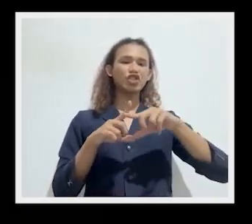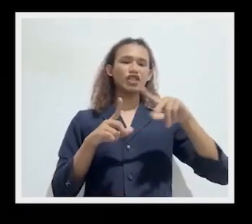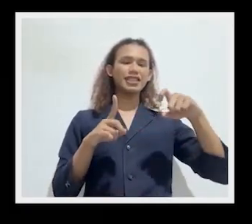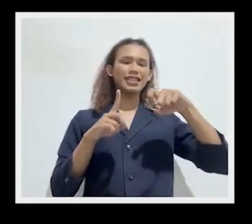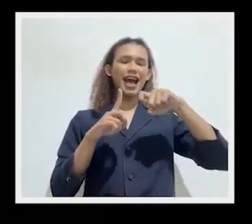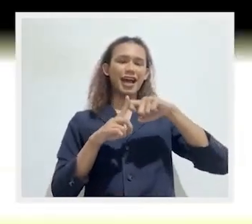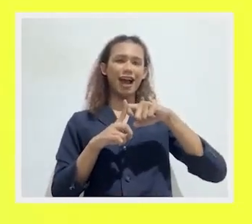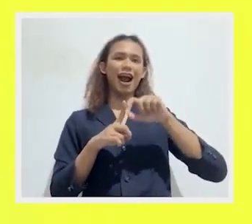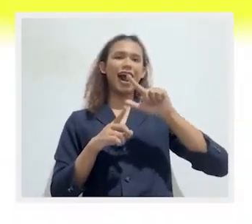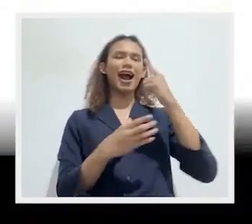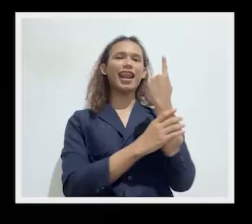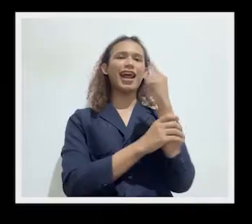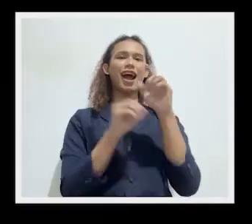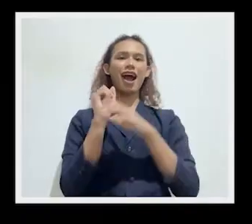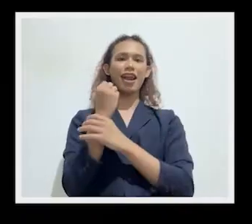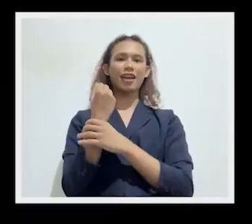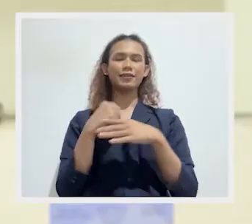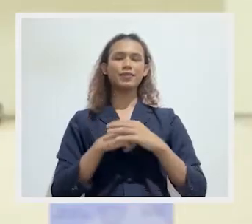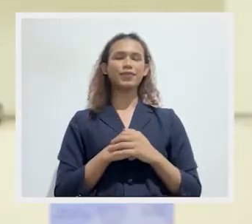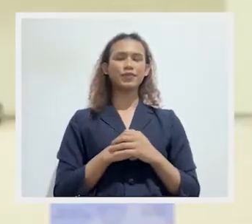lengan.